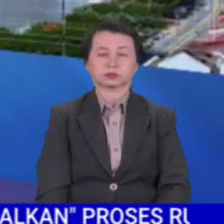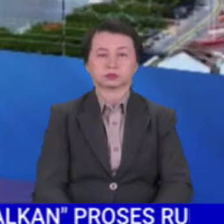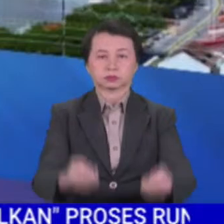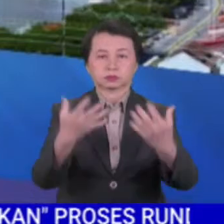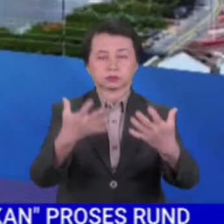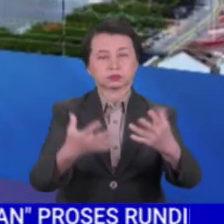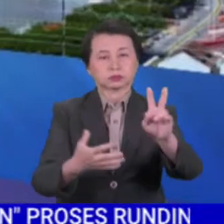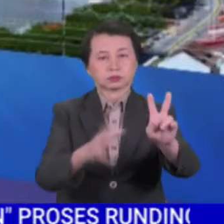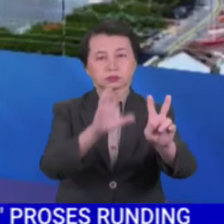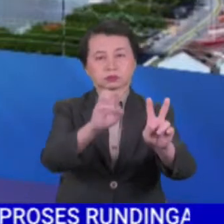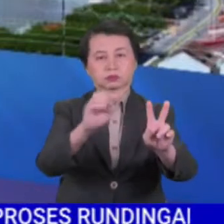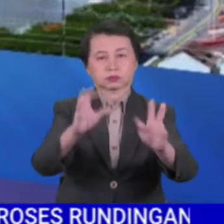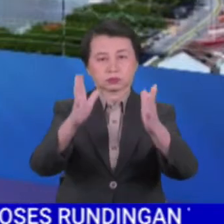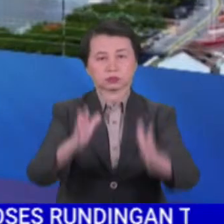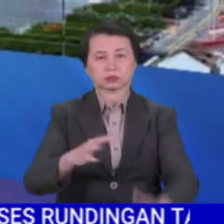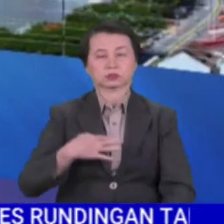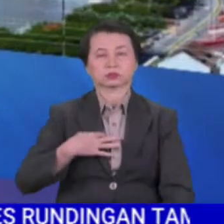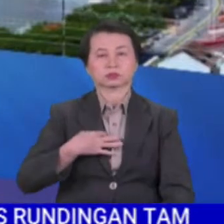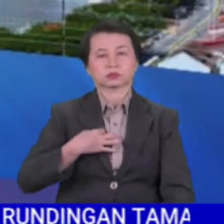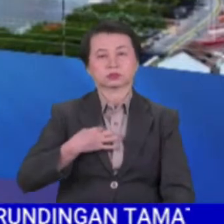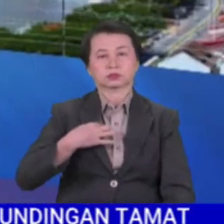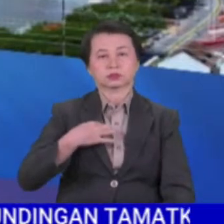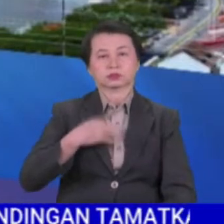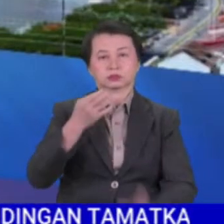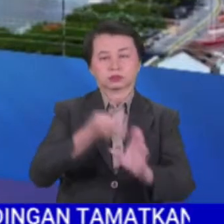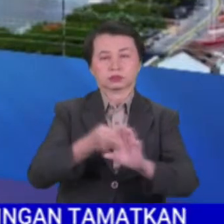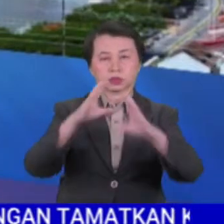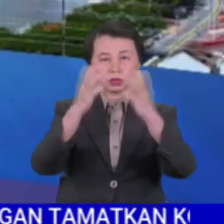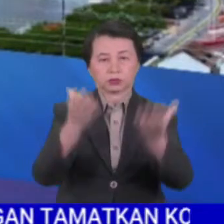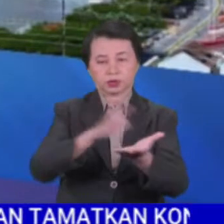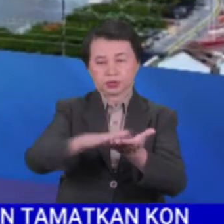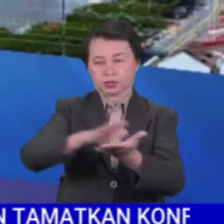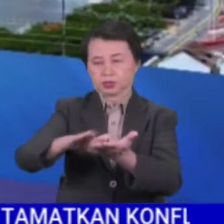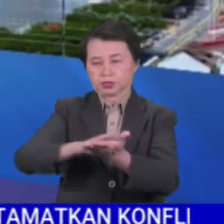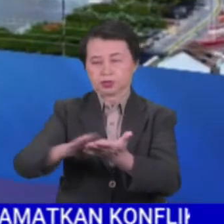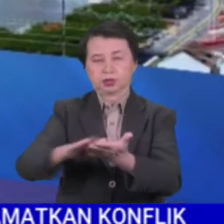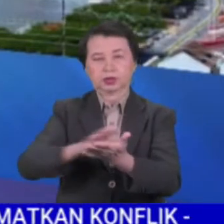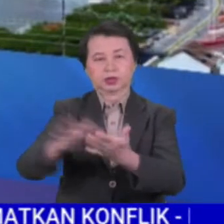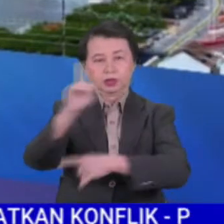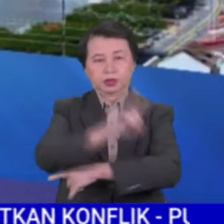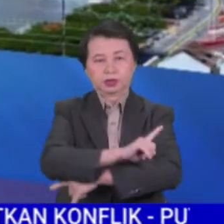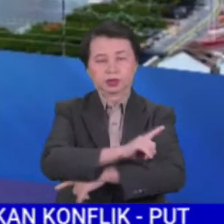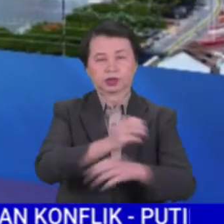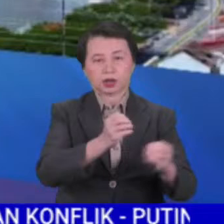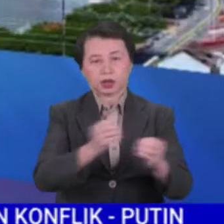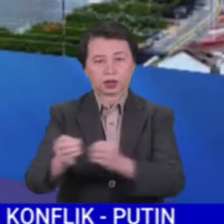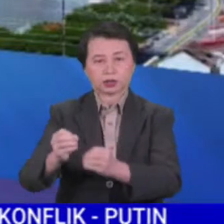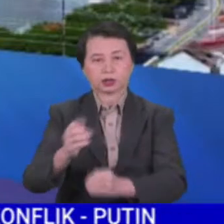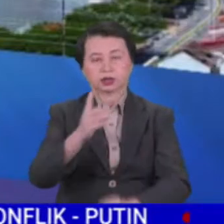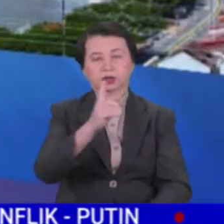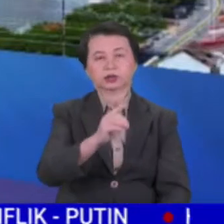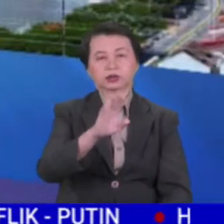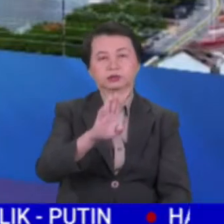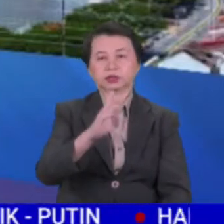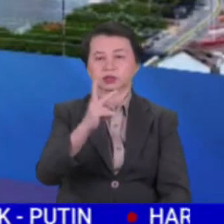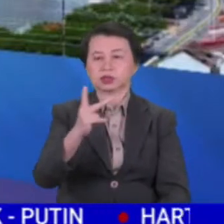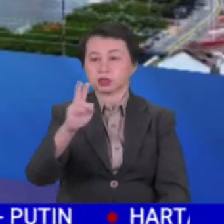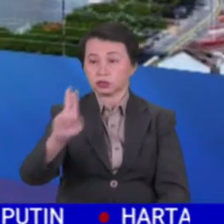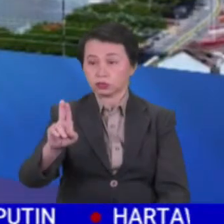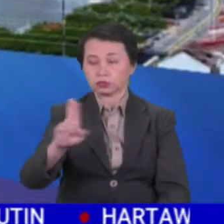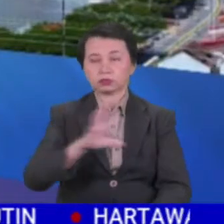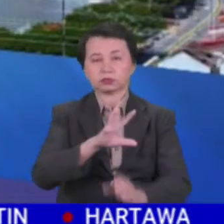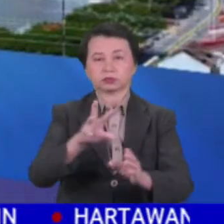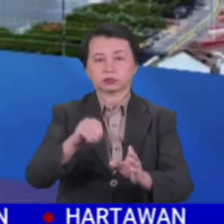Seramai 200 orang sukarelawan menyertai World Clean Up Day anjuran Dewan Bandaraya Kuching Utara DBKU.